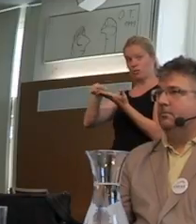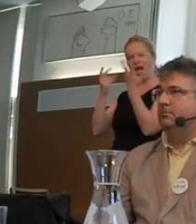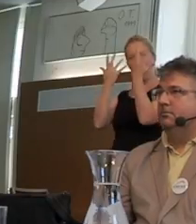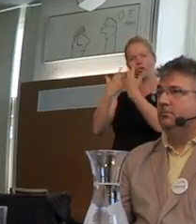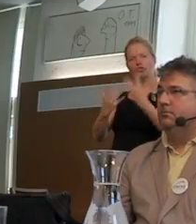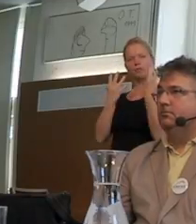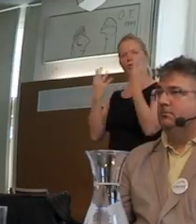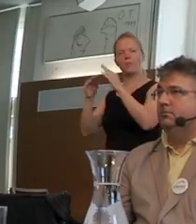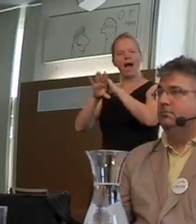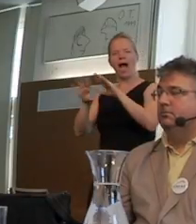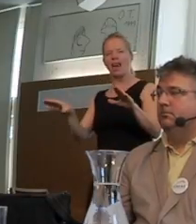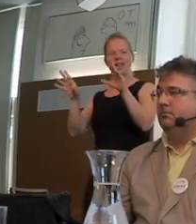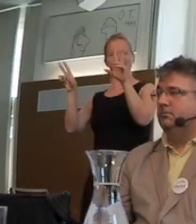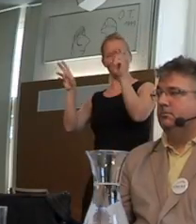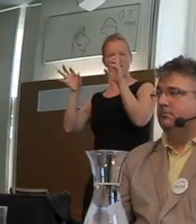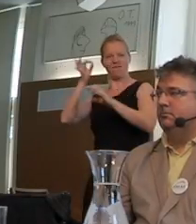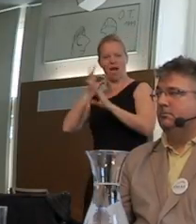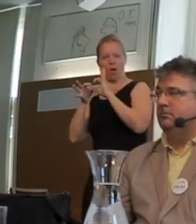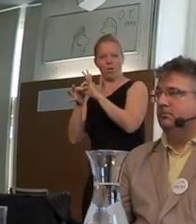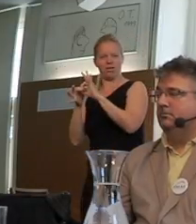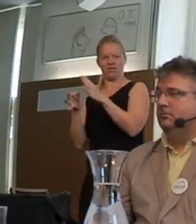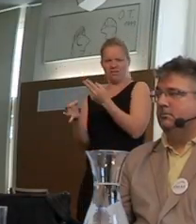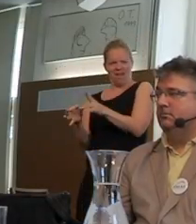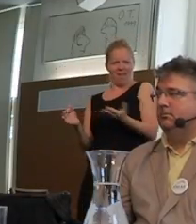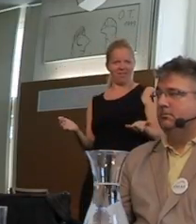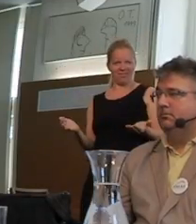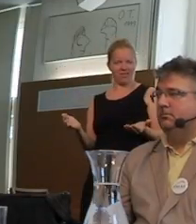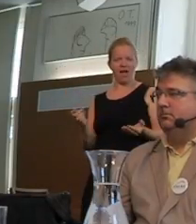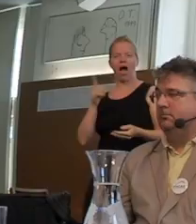Frauenthemen. Bei behinderten Menschen ist das leider noch immer so.